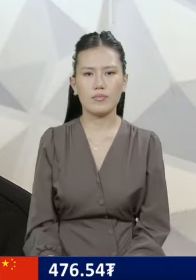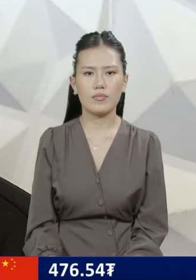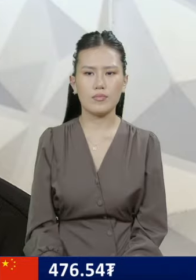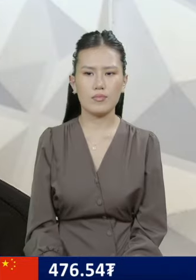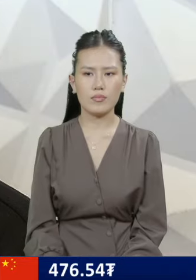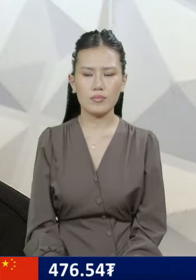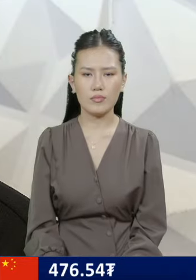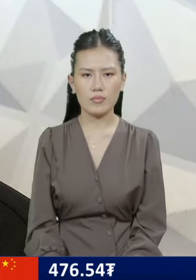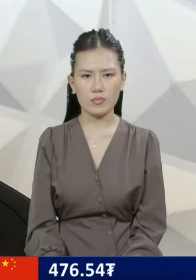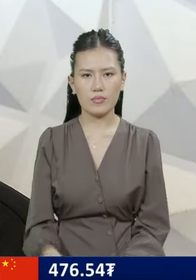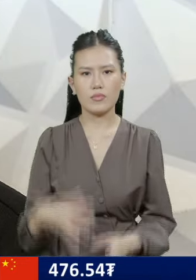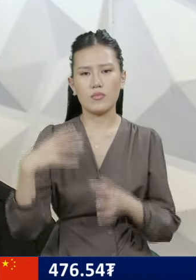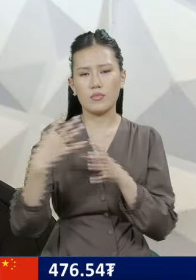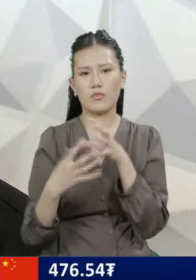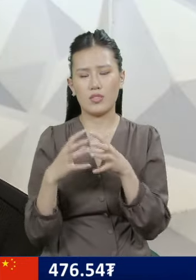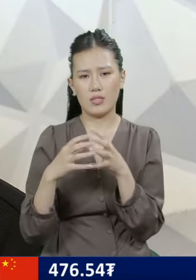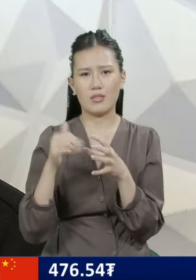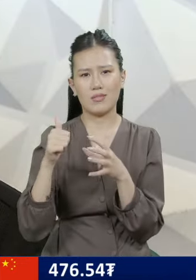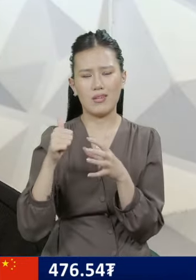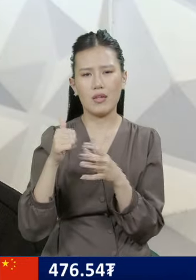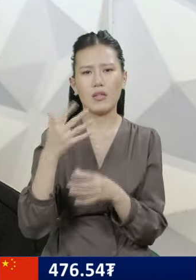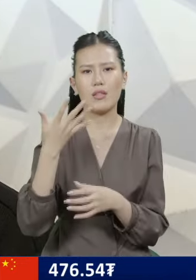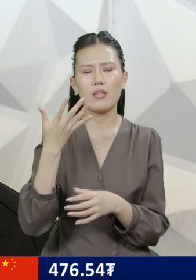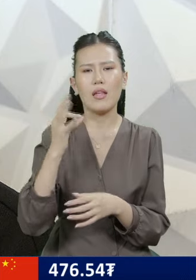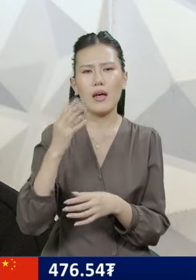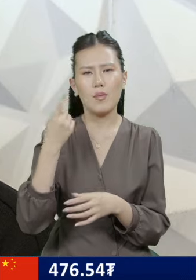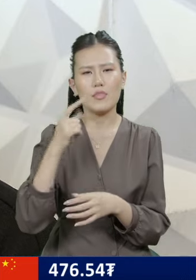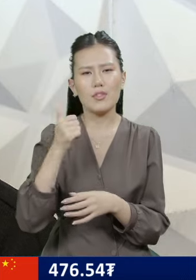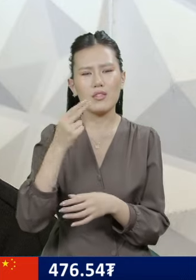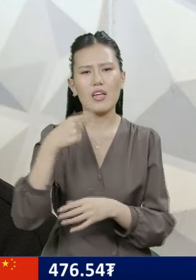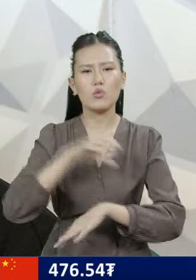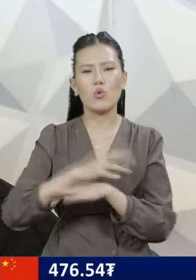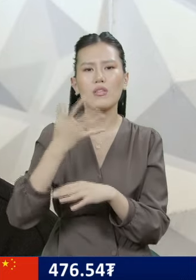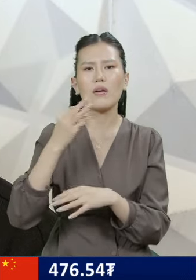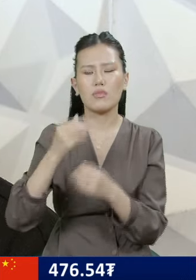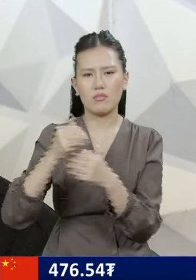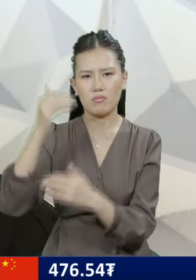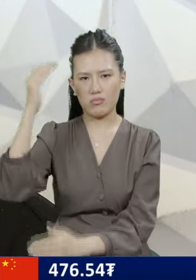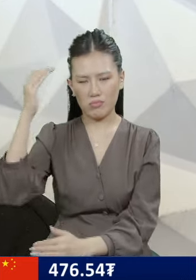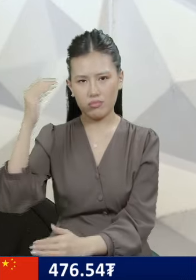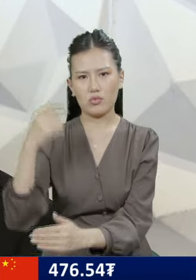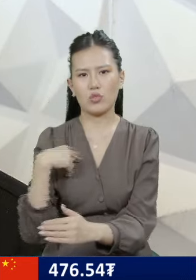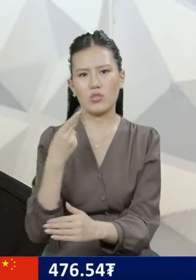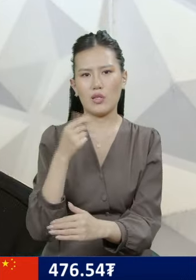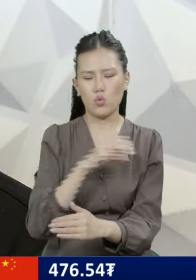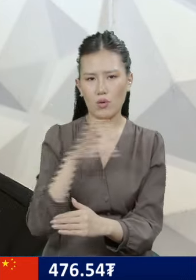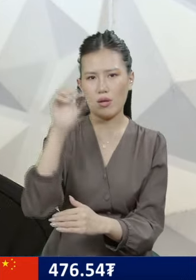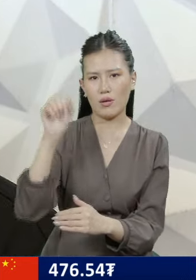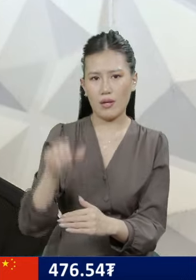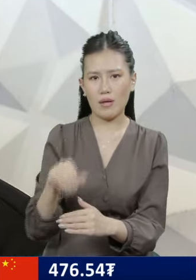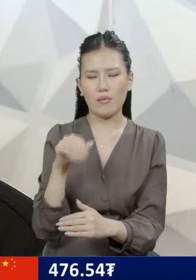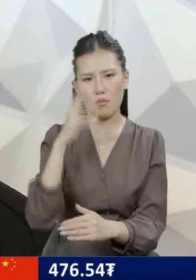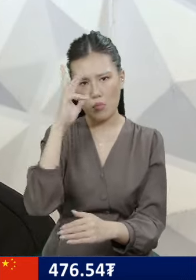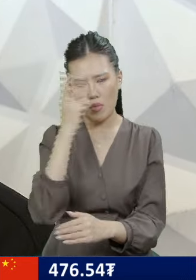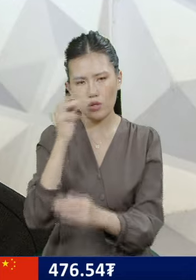Дэлхийн одоо топ 50 ордог тийм хоёр их сургуульд болоо би мастрын зэрэг хамгаалсан байгаа. Тэгээд энэ бол жишээлэг 45